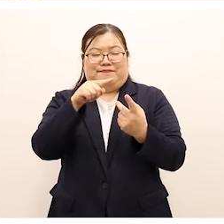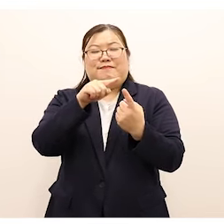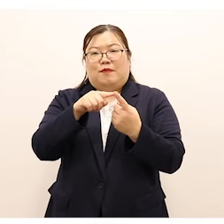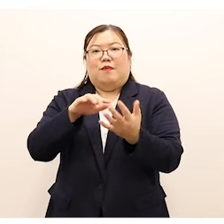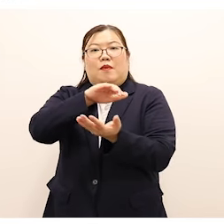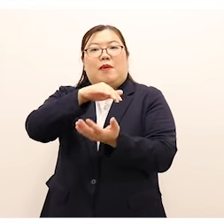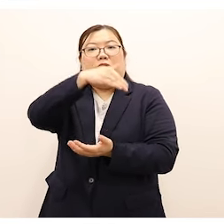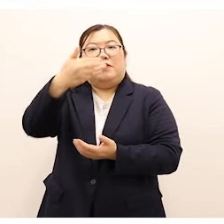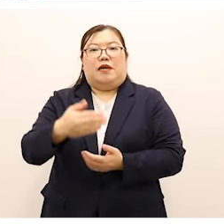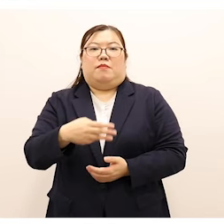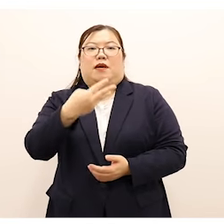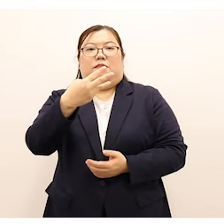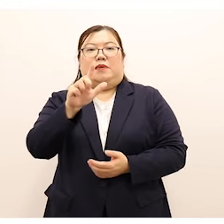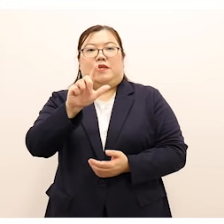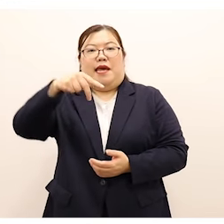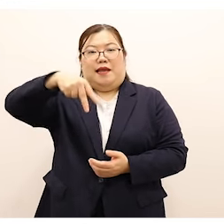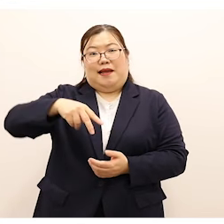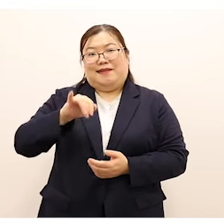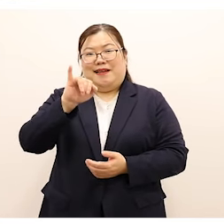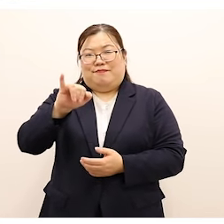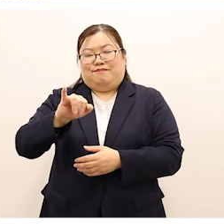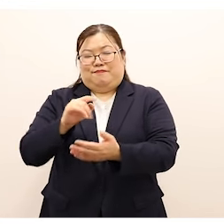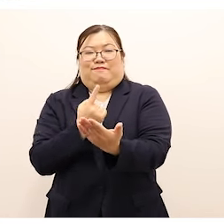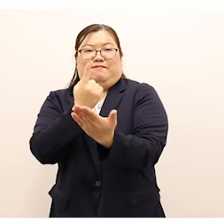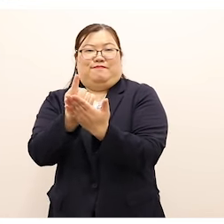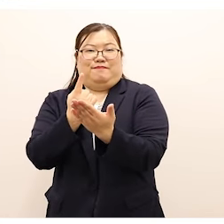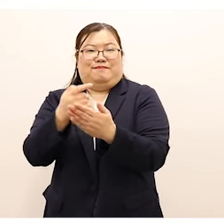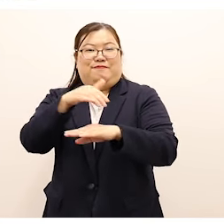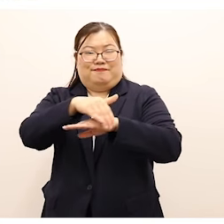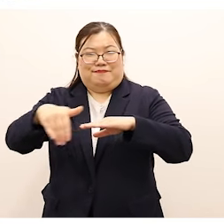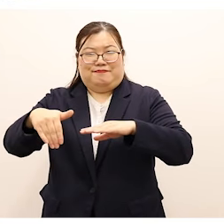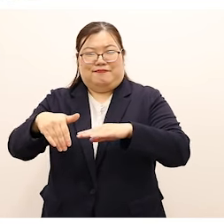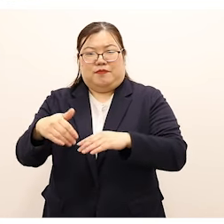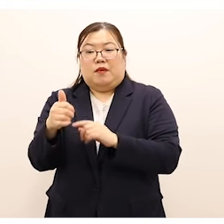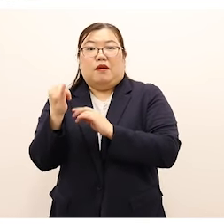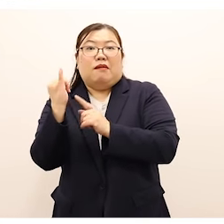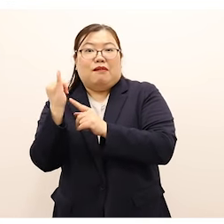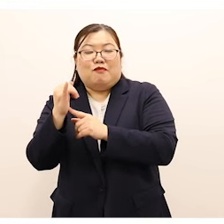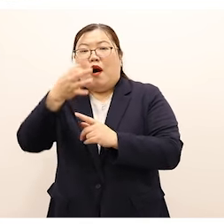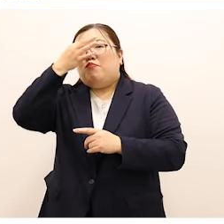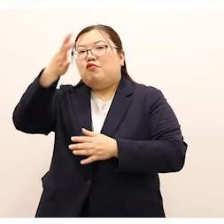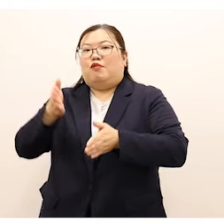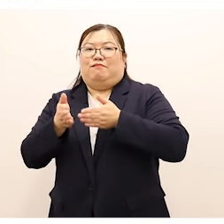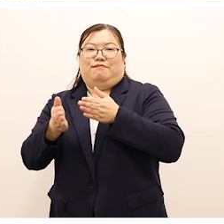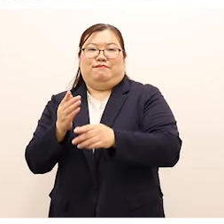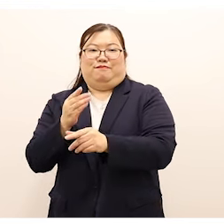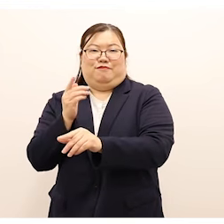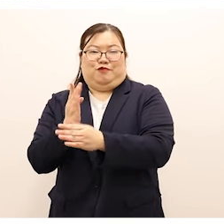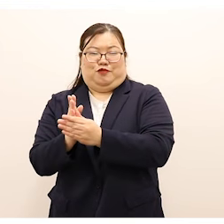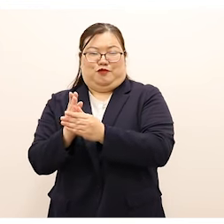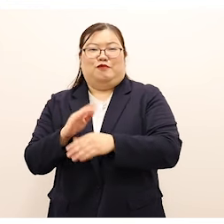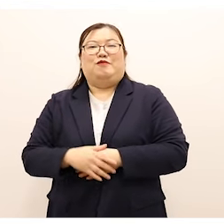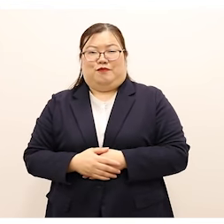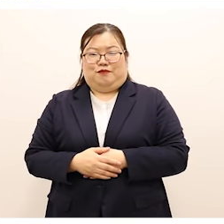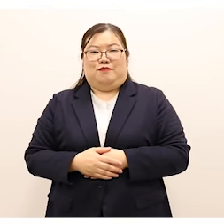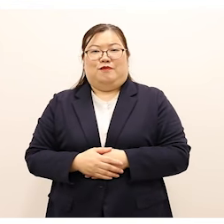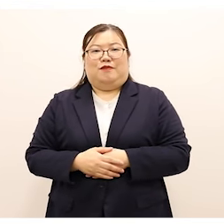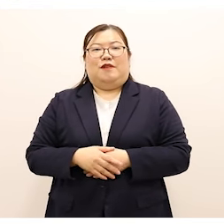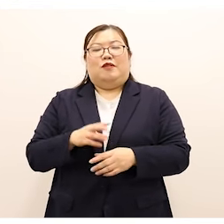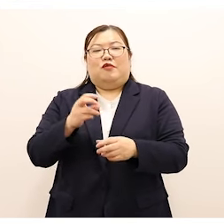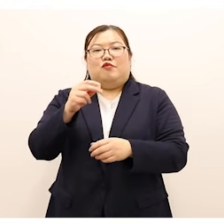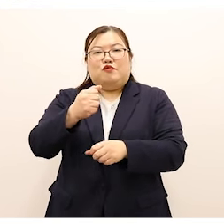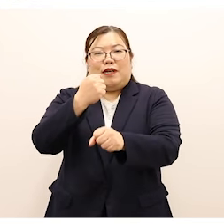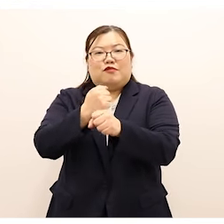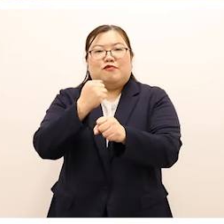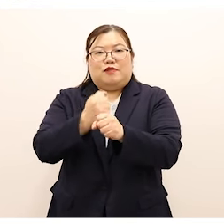んが出場されます。丸山さんはプロとしても活躍されております。メイドイン土浦のスケートを使用